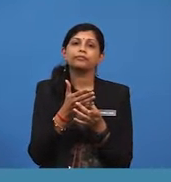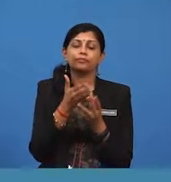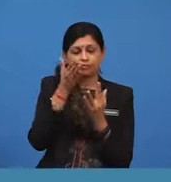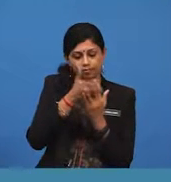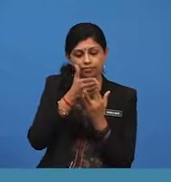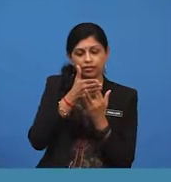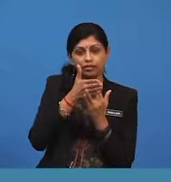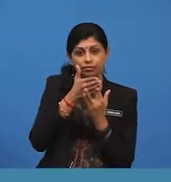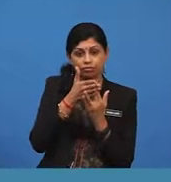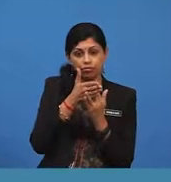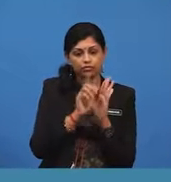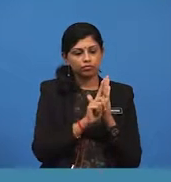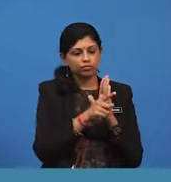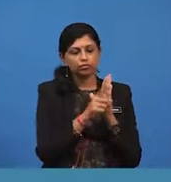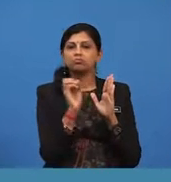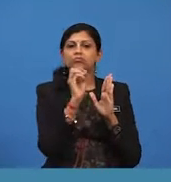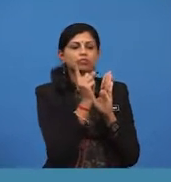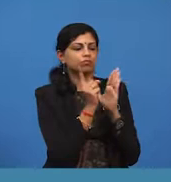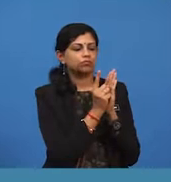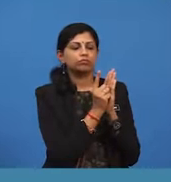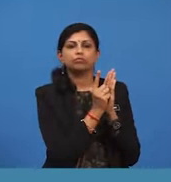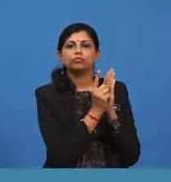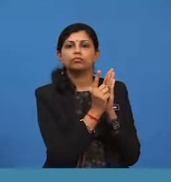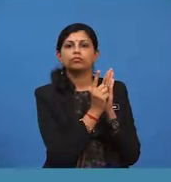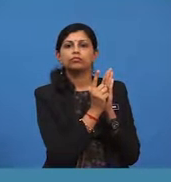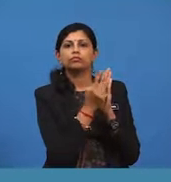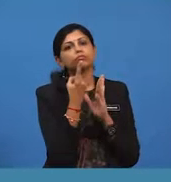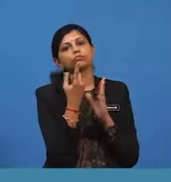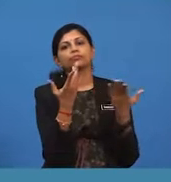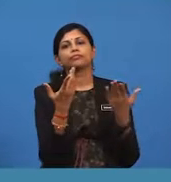tidak menunjukkan sebarang pesongan.